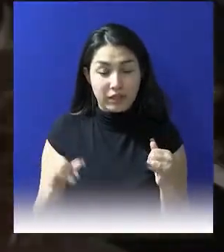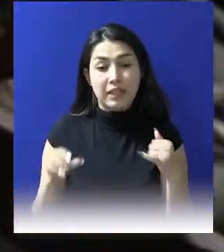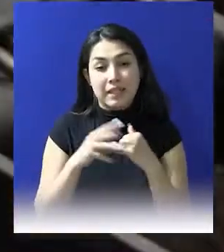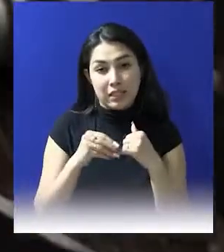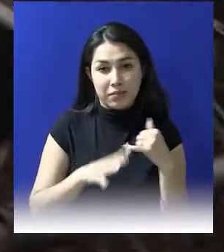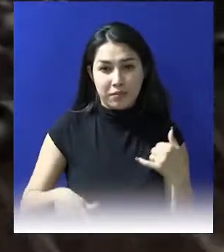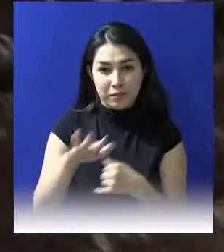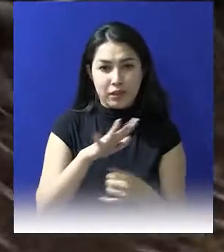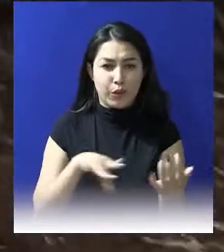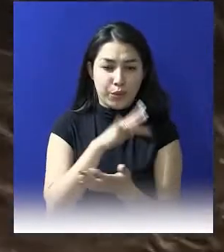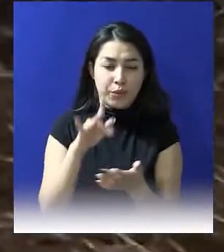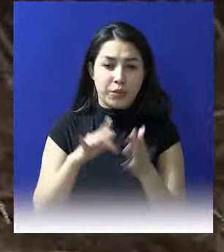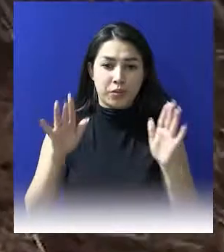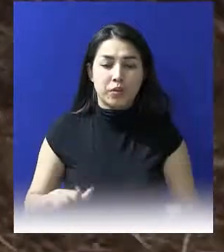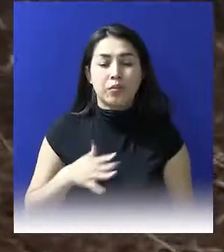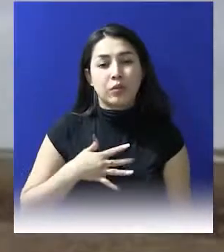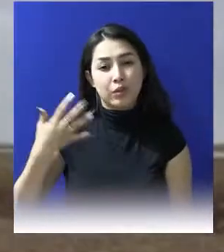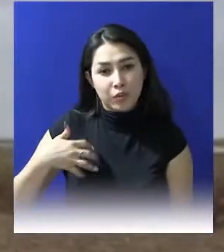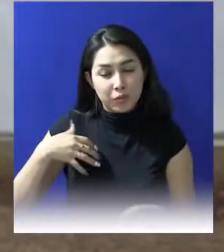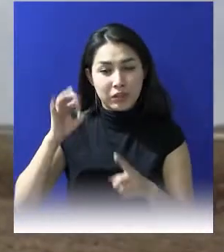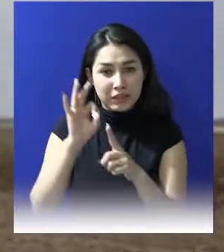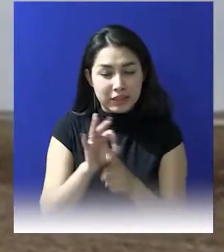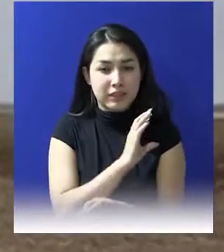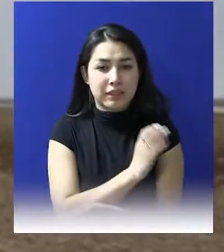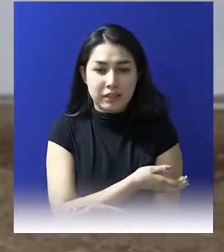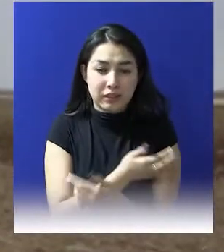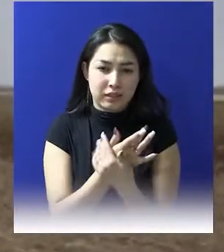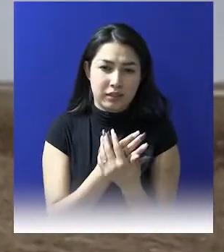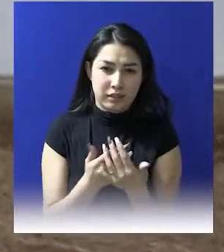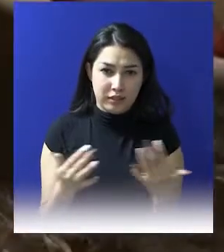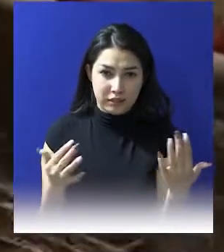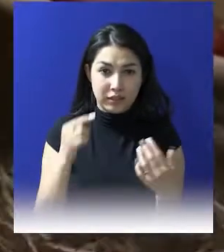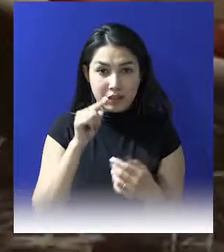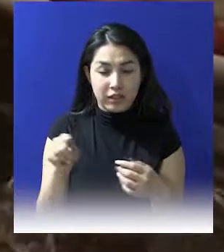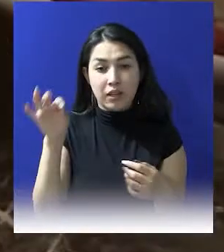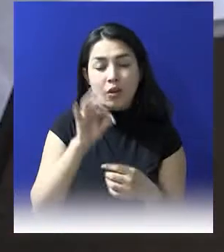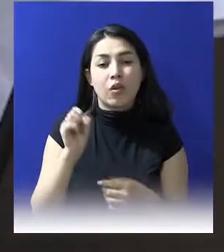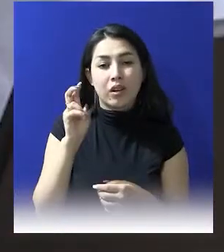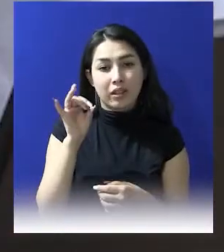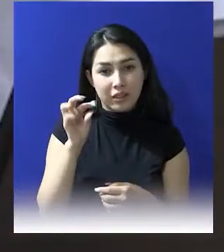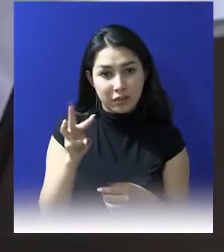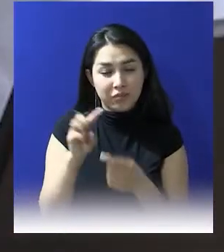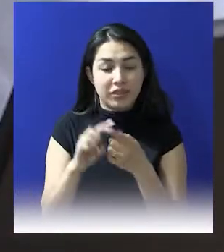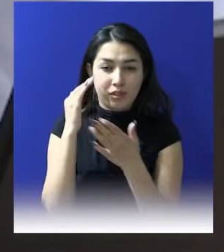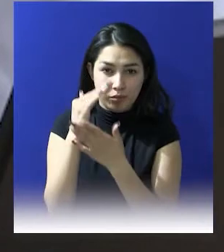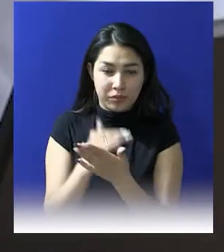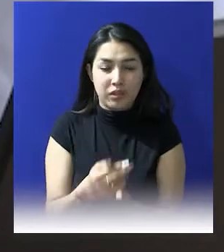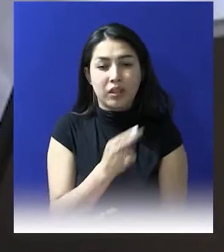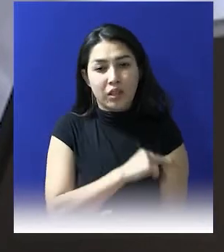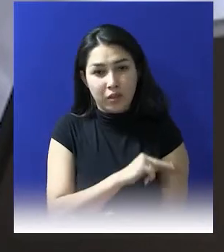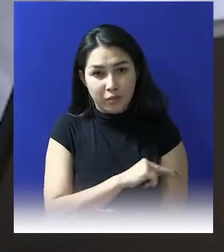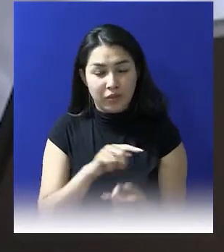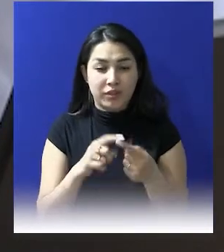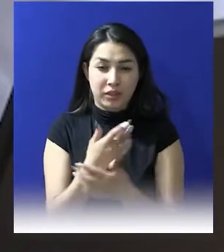жері қолайлы Жамбыл өңірінде құлпынай мен таңқурай өсіру мықтап қолға алынғаны белгілі. Бұл ретте Бердібек Машбекұлы осы бағыттағы